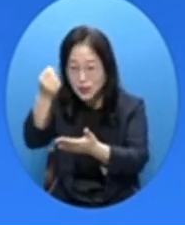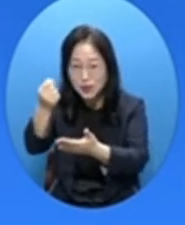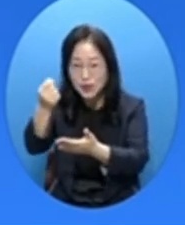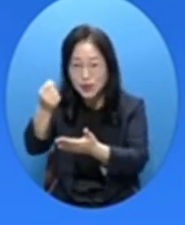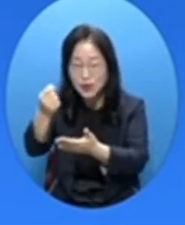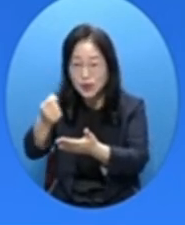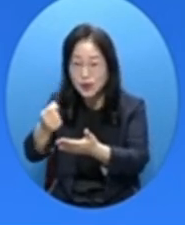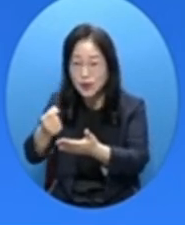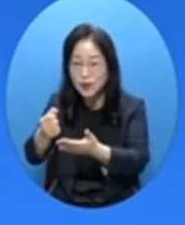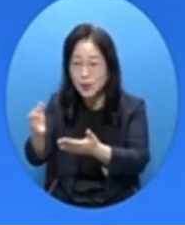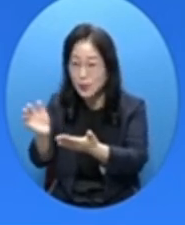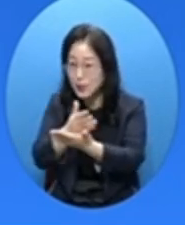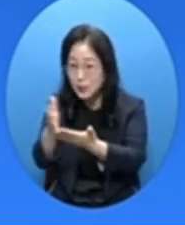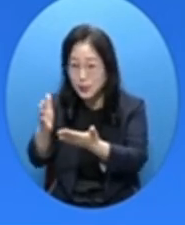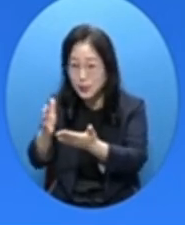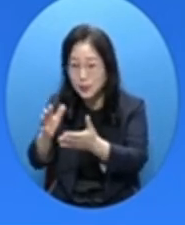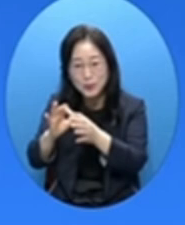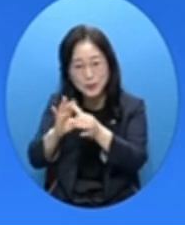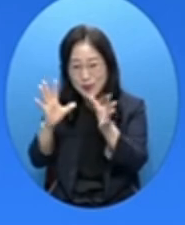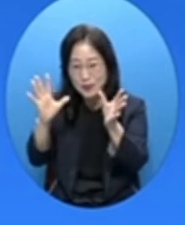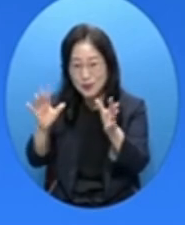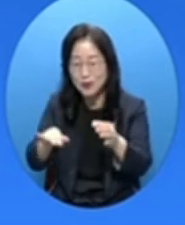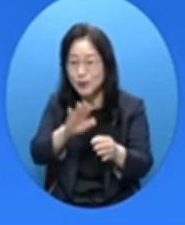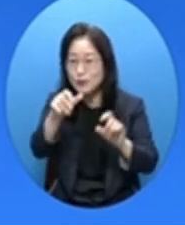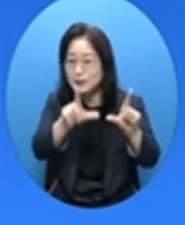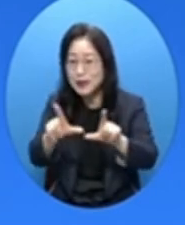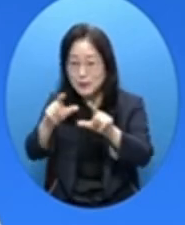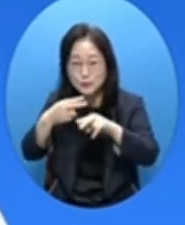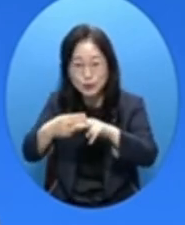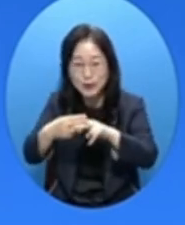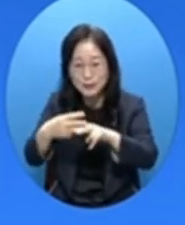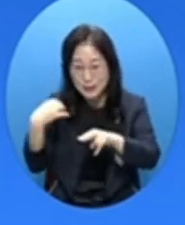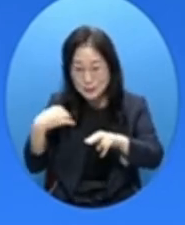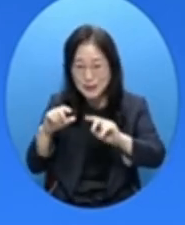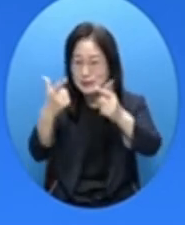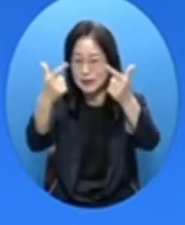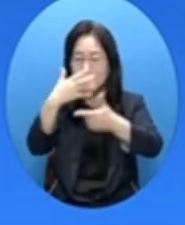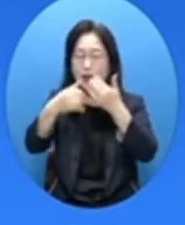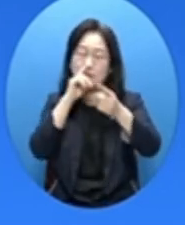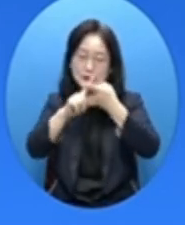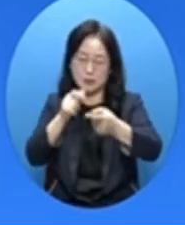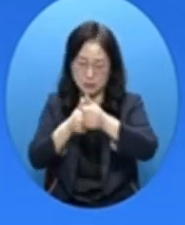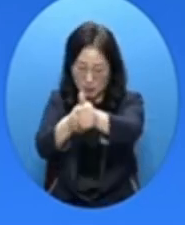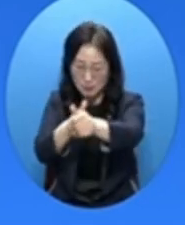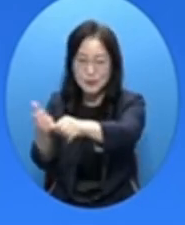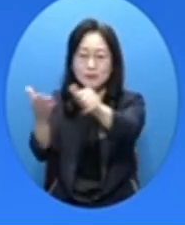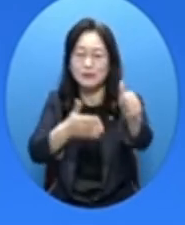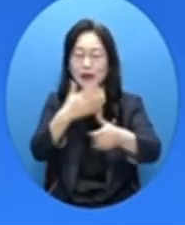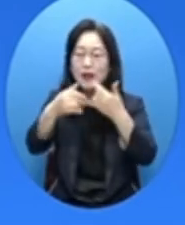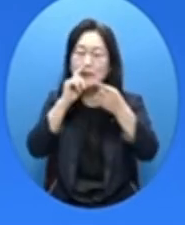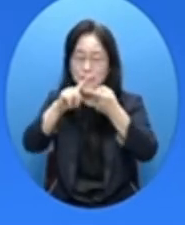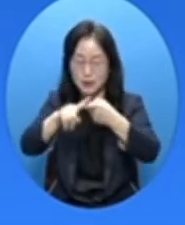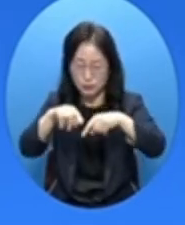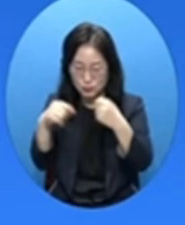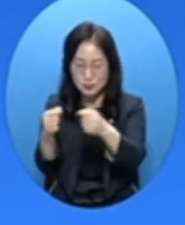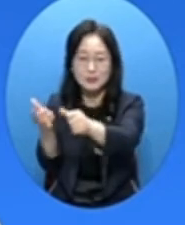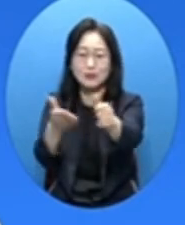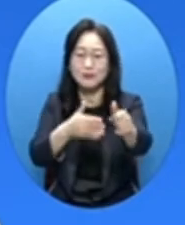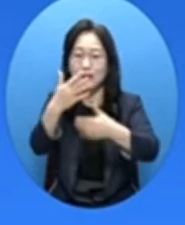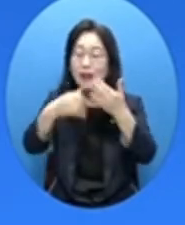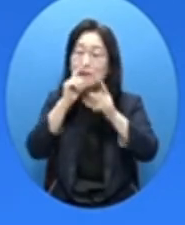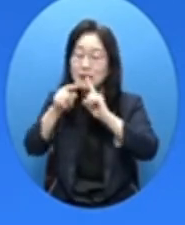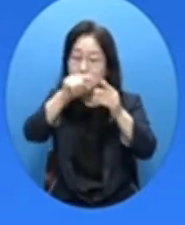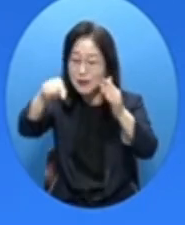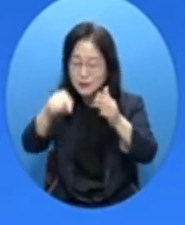없고 우리 삶에 우리의 삶을 주관하는 것이 아닙니다 말씀을 따라가시기 바랍니다 말씀에 순종하시기 바랍니다 말씀